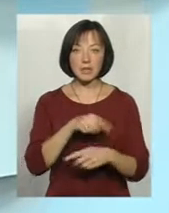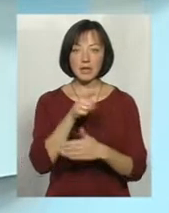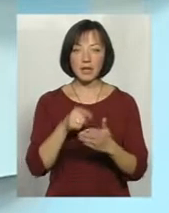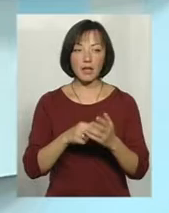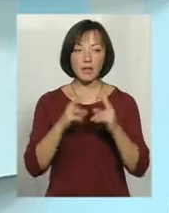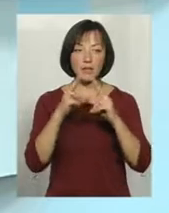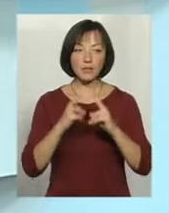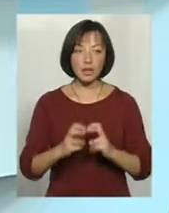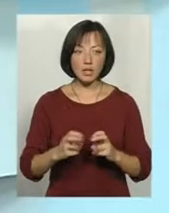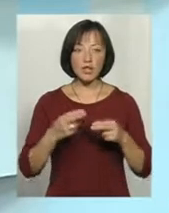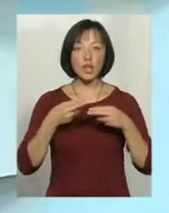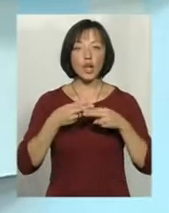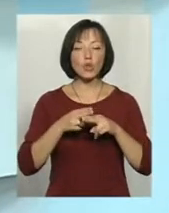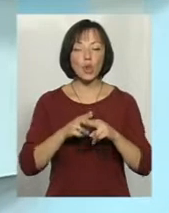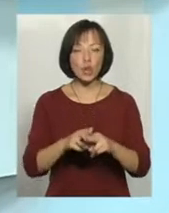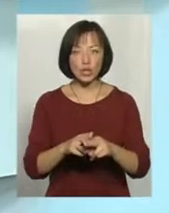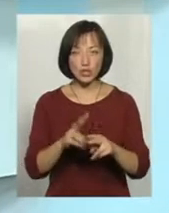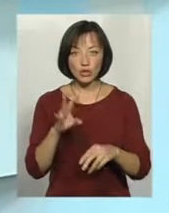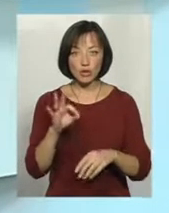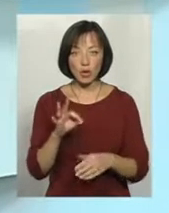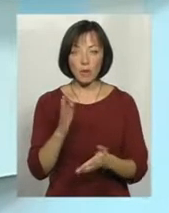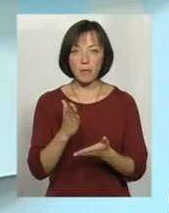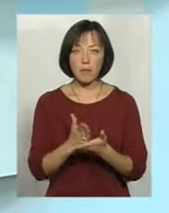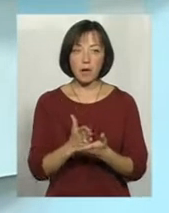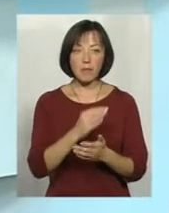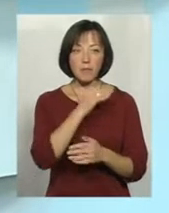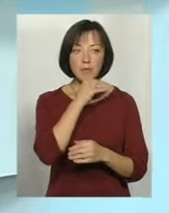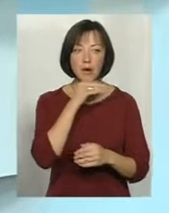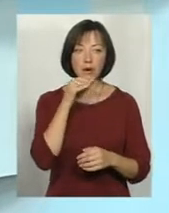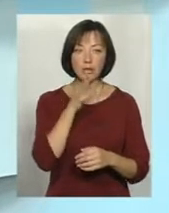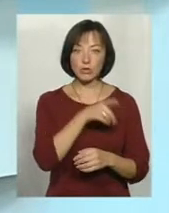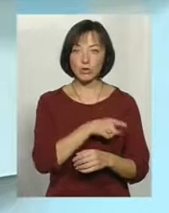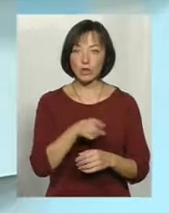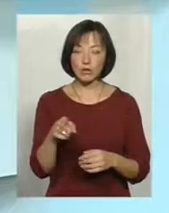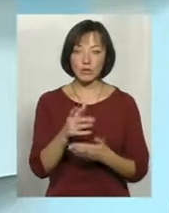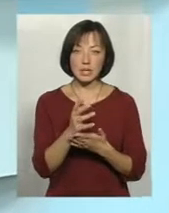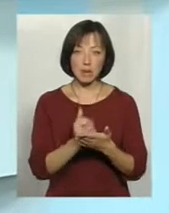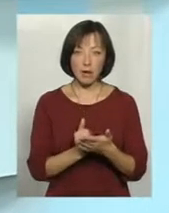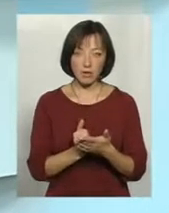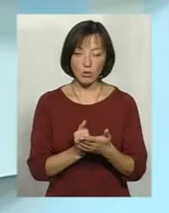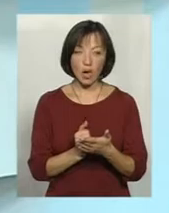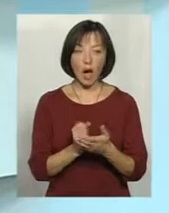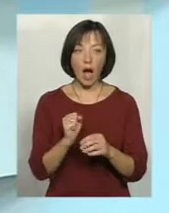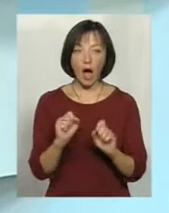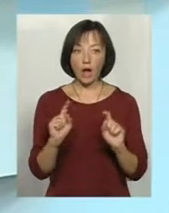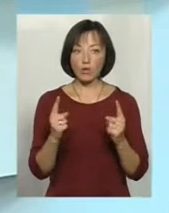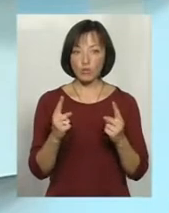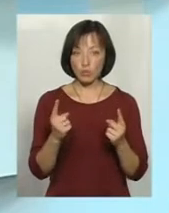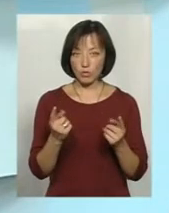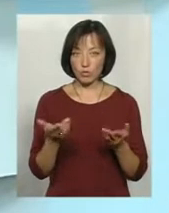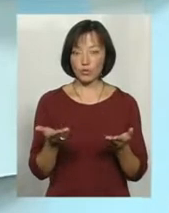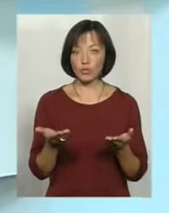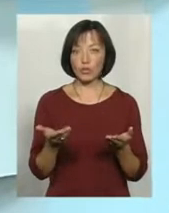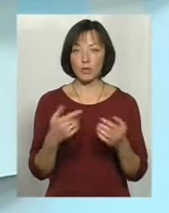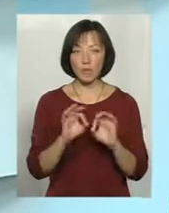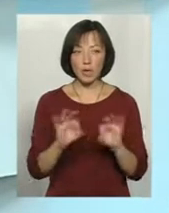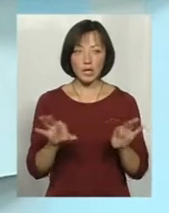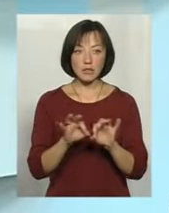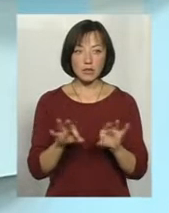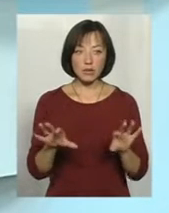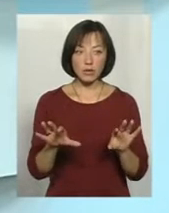вивчаємо. Технологічно ми маємо дуже багато часу запасу. А чому? Тому що, поясню